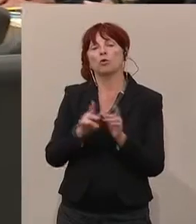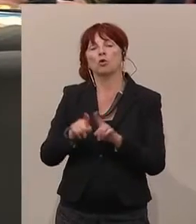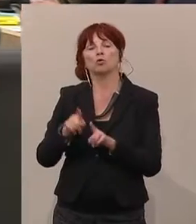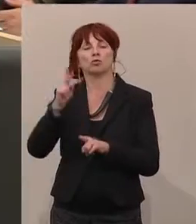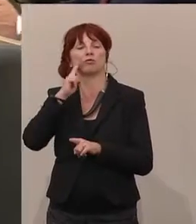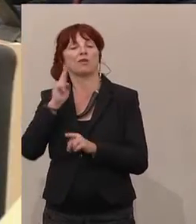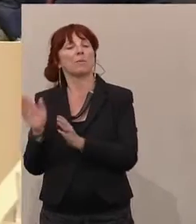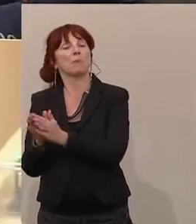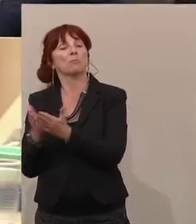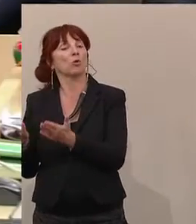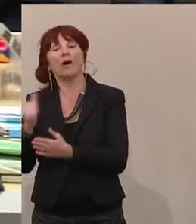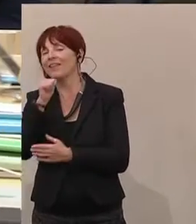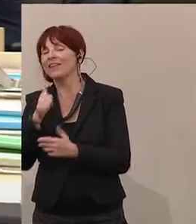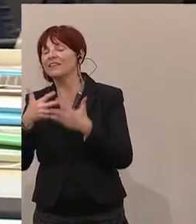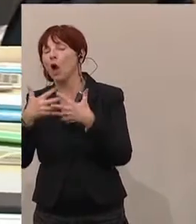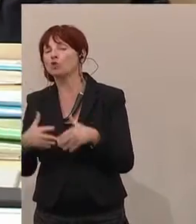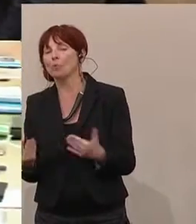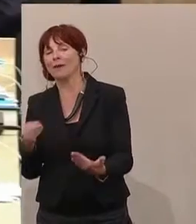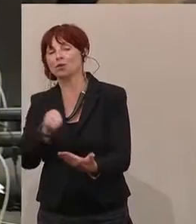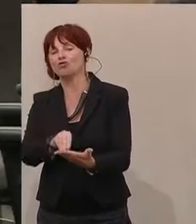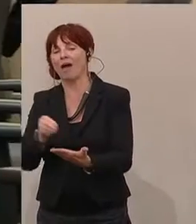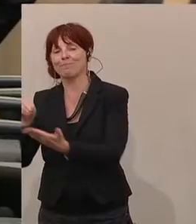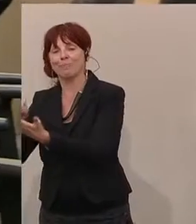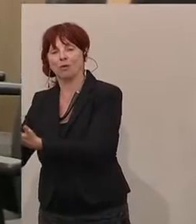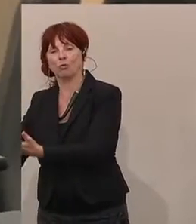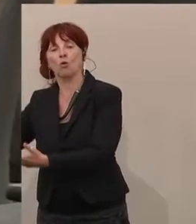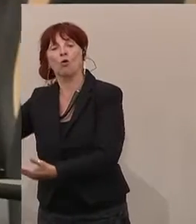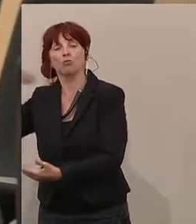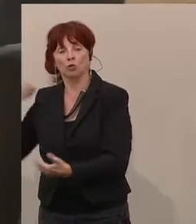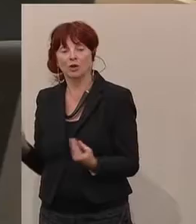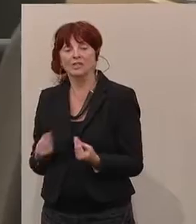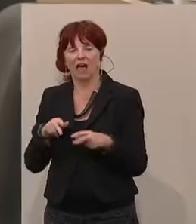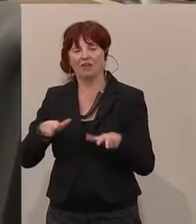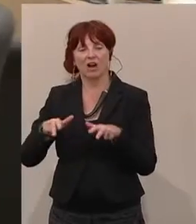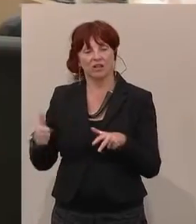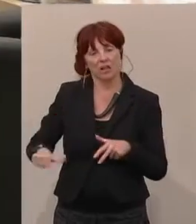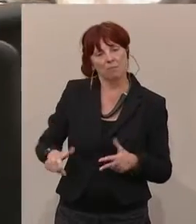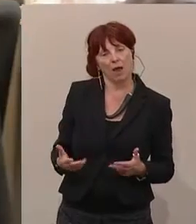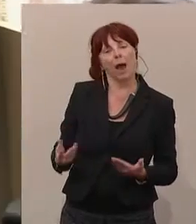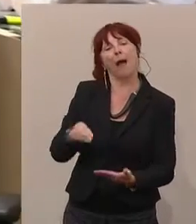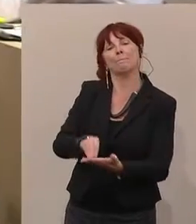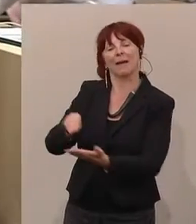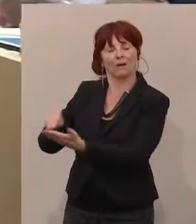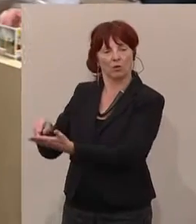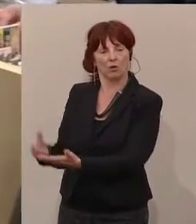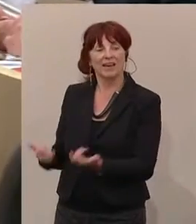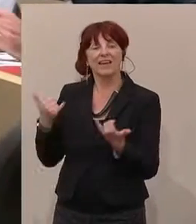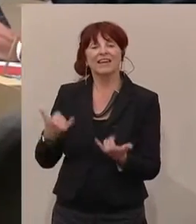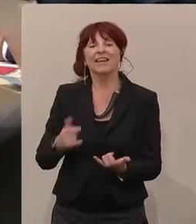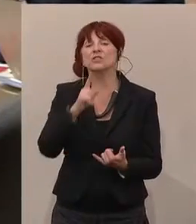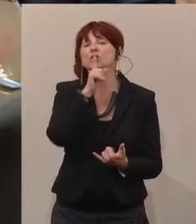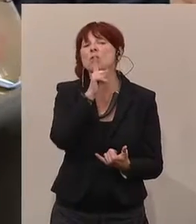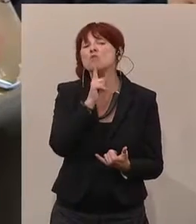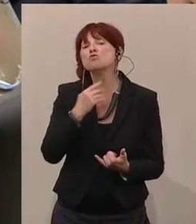einer Anmerkung kommt, wie das eben früher bei der Sachwalterschaft sehr wohl der Fall war. Jetzt gibt es nur mehr eine Anmerkung, wenn ausdrücklich